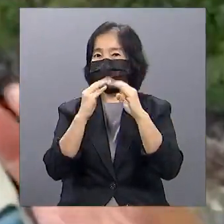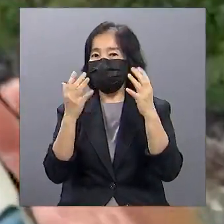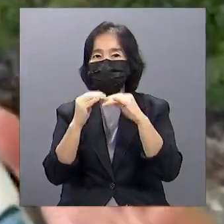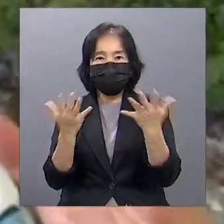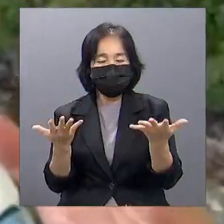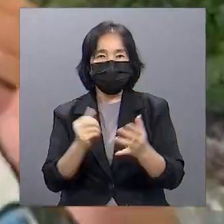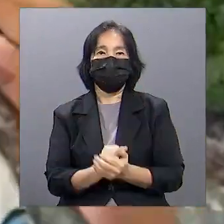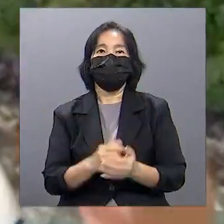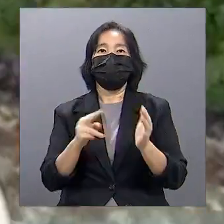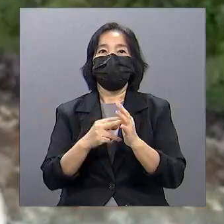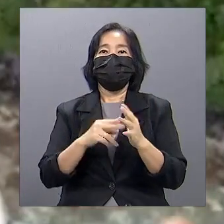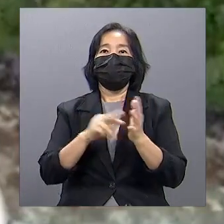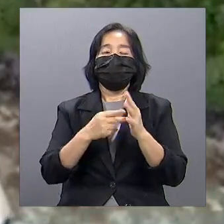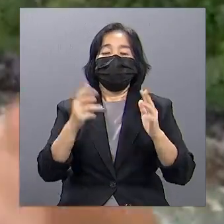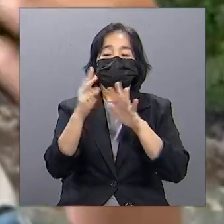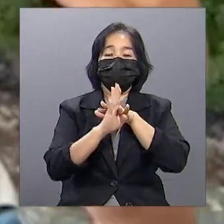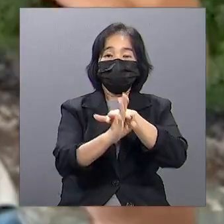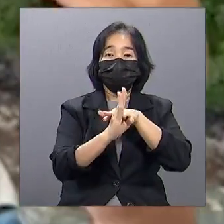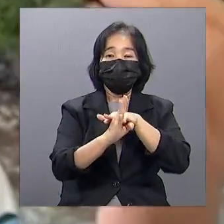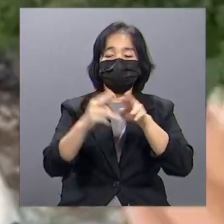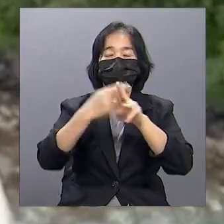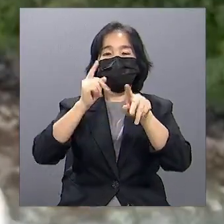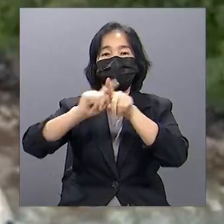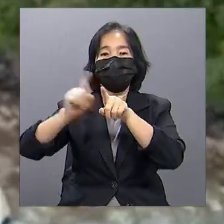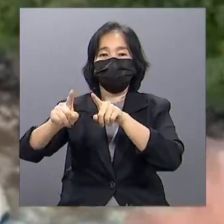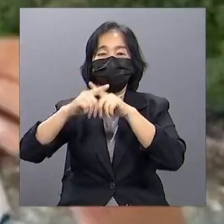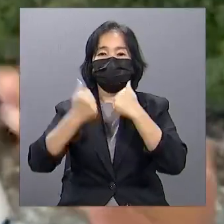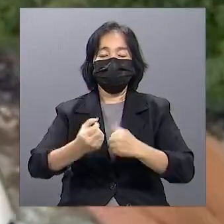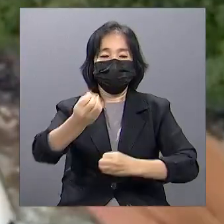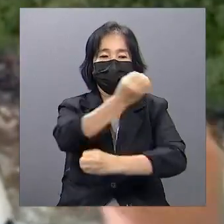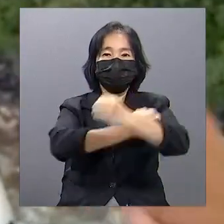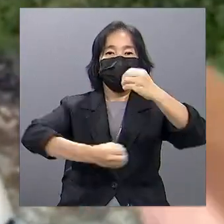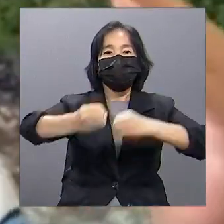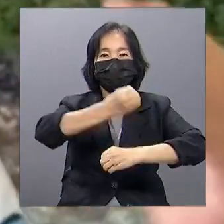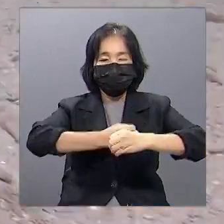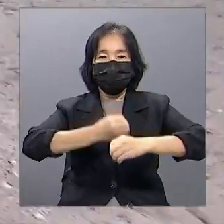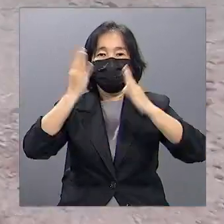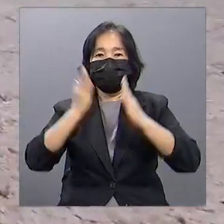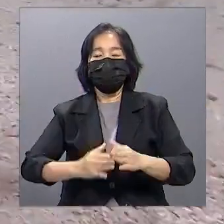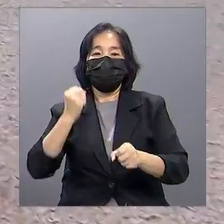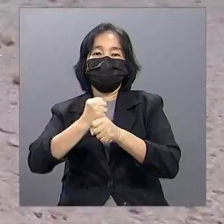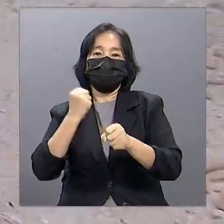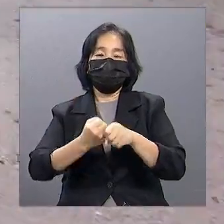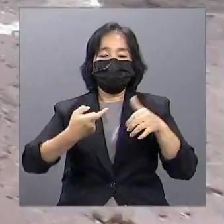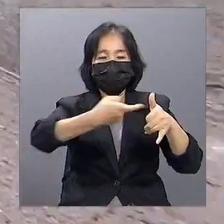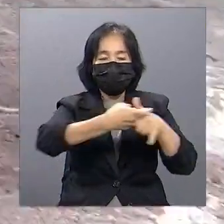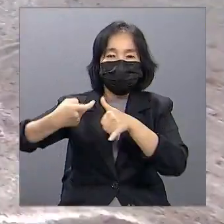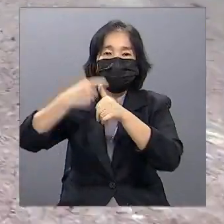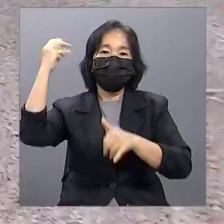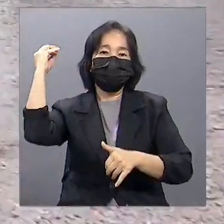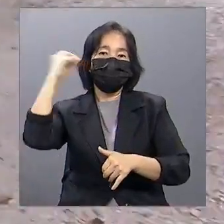ยทำให้ฉลามหลายชนิดอยู่ในสถานะที่ถูกคุกคามจนมีความเสี่ยงต่อการสูญพันธุ์